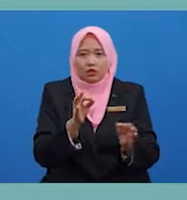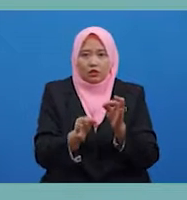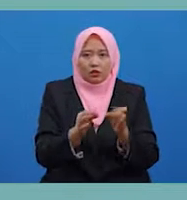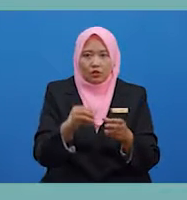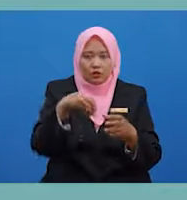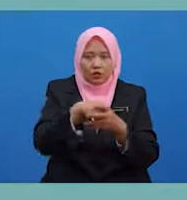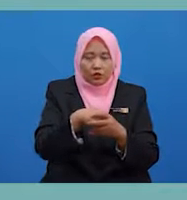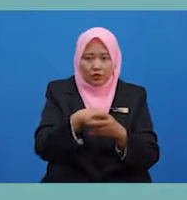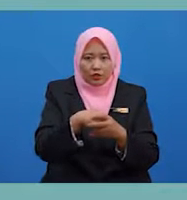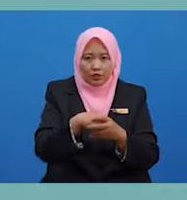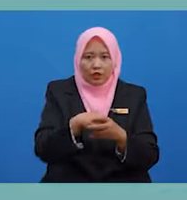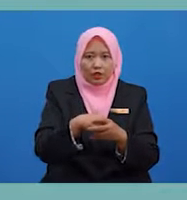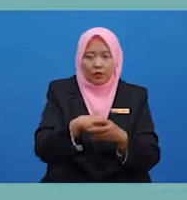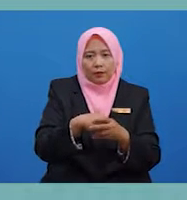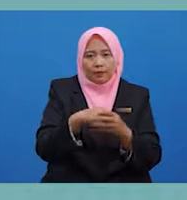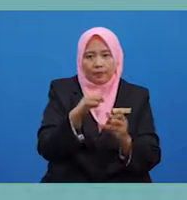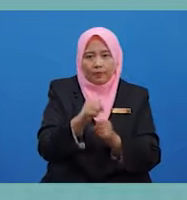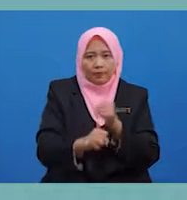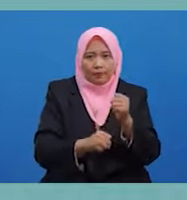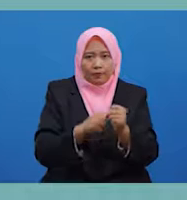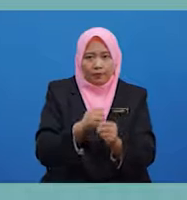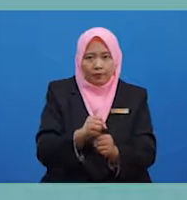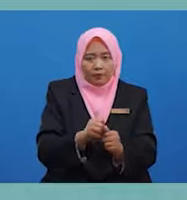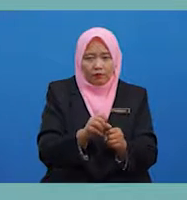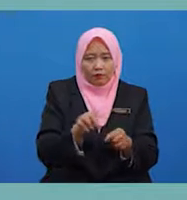secara mendata atau horizontal.